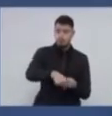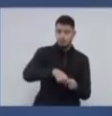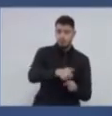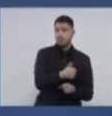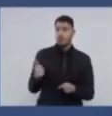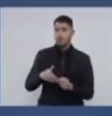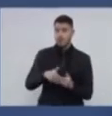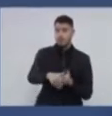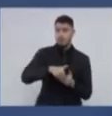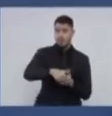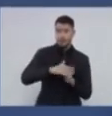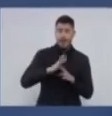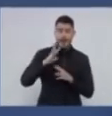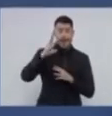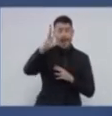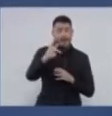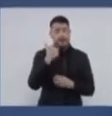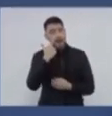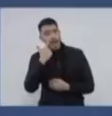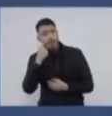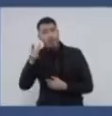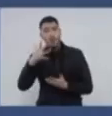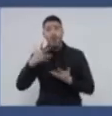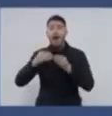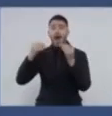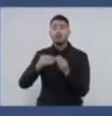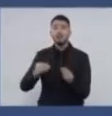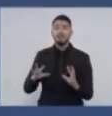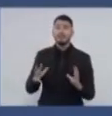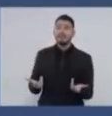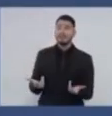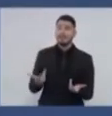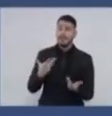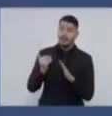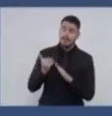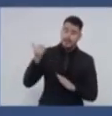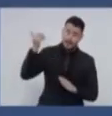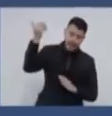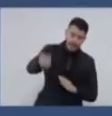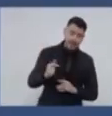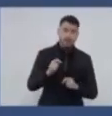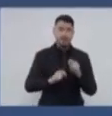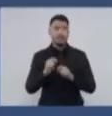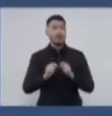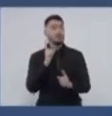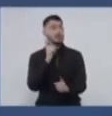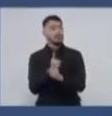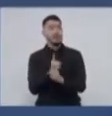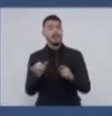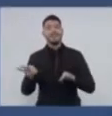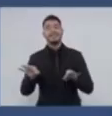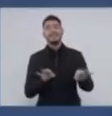fx το συνολικό κόστος των τσεν παρεμβάσεων υπερβαίνει το 1,1 δισεκατομμύρια ευ κτη παρέμβαση ενισχύουν τους αγρότες